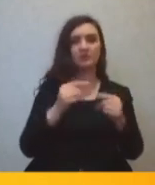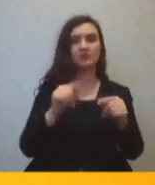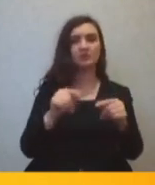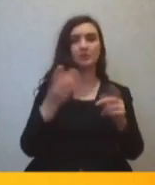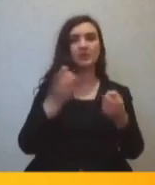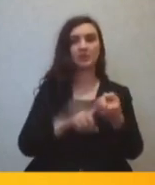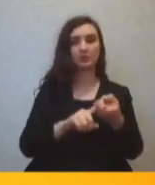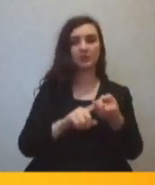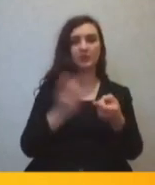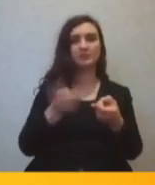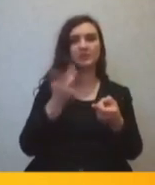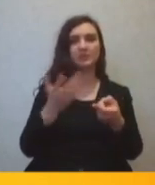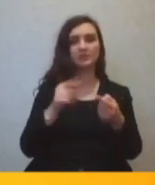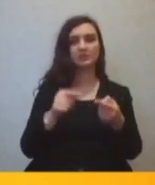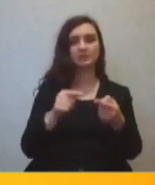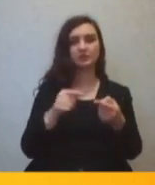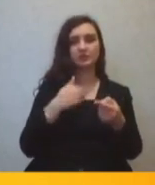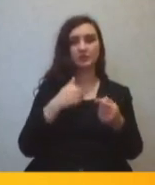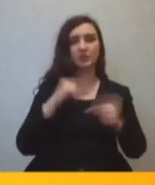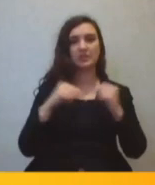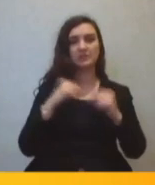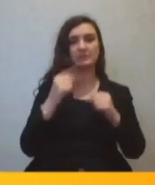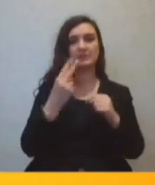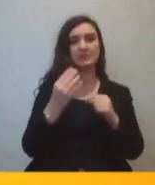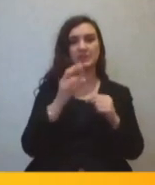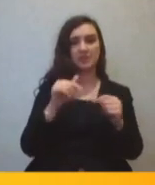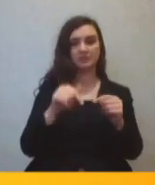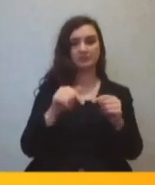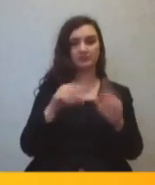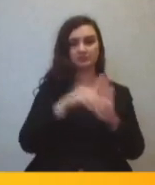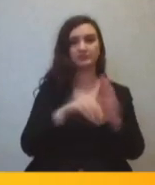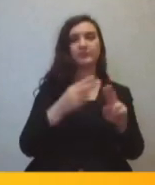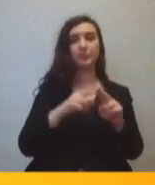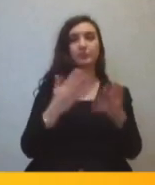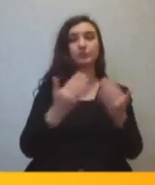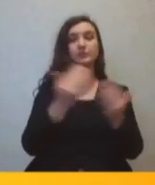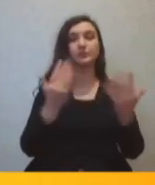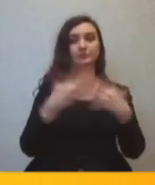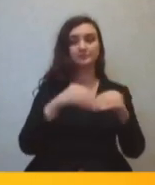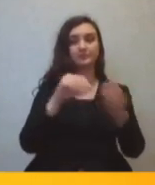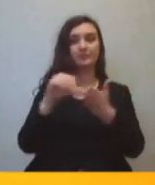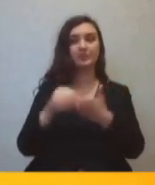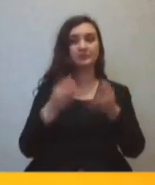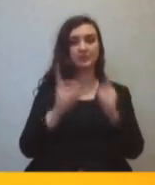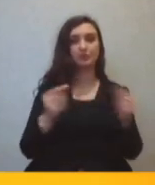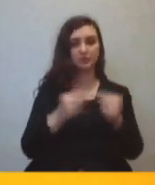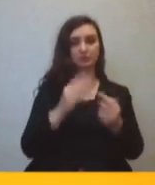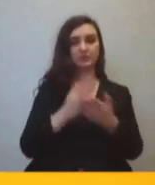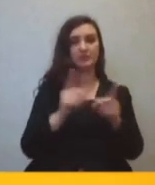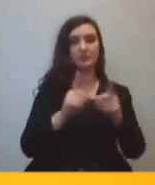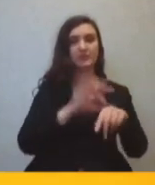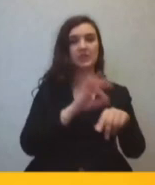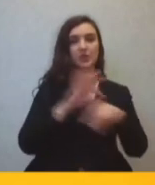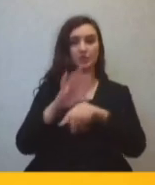განსაზღვრავს რამდენად უზრუნველყოფილია ჩვენი ორგანიზმი ცილოვანი კომპონენტით. ამიტომ თუ თქვენი ოჯახის წევრს დადასტურებული აქვს ასეთი